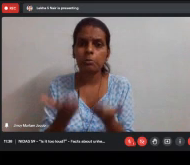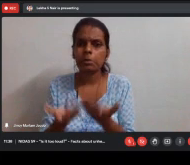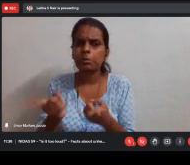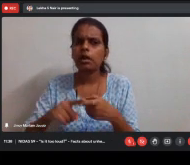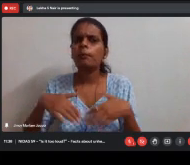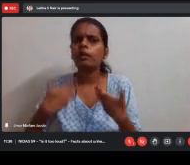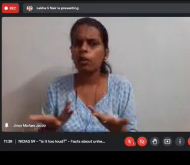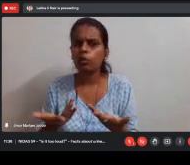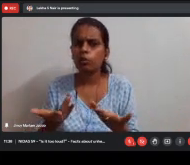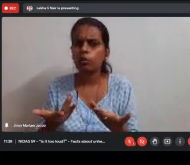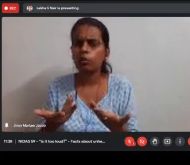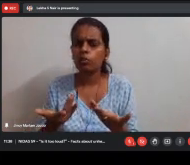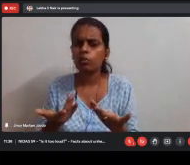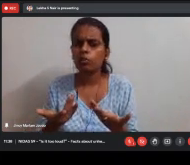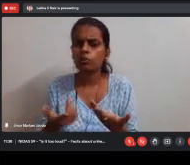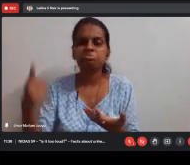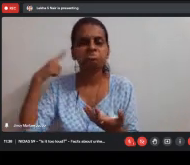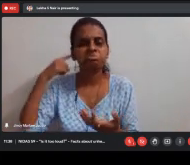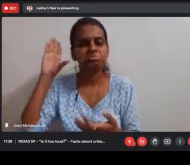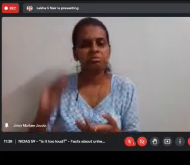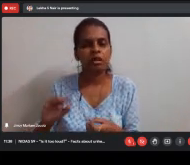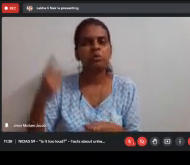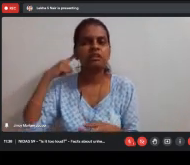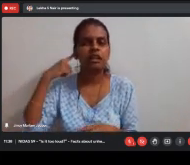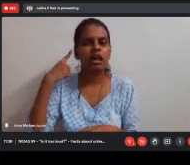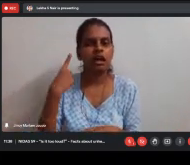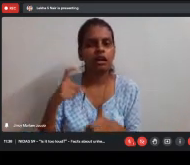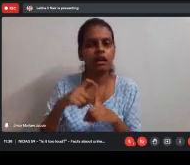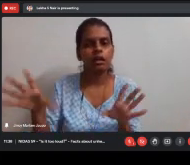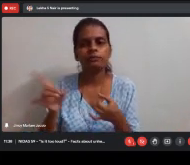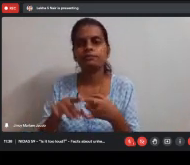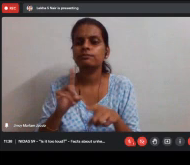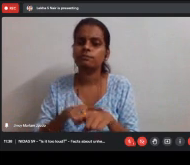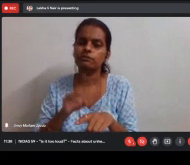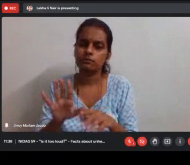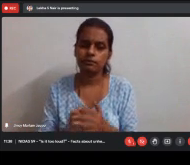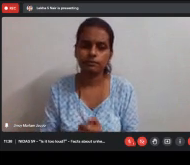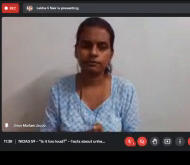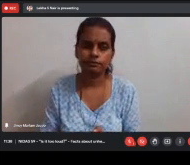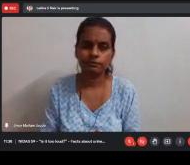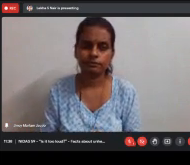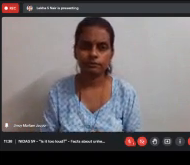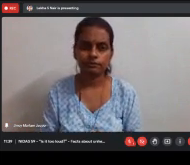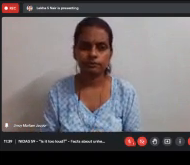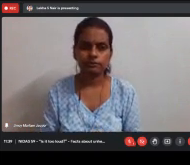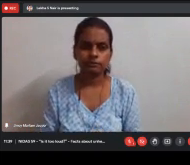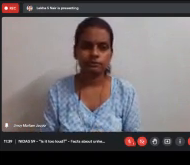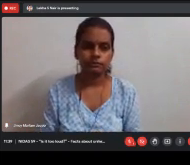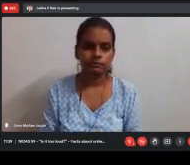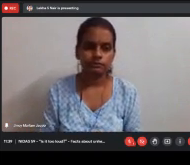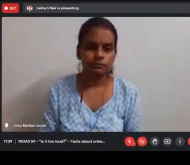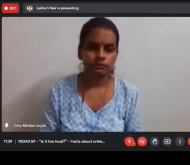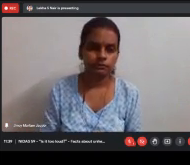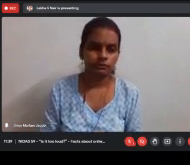150 dB, വളരെ ശബ്ദം കൂടിയ സാധനങ്ങളാണ് ഇതൊക്കെ. അപ്പോ സുരക്ഷിതമായിട്ടുള്ള സേഫർ ലിസണിങ് ലെവൽസ് അല്ല,